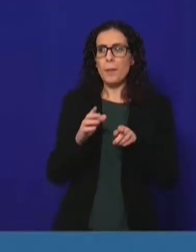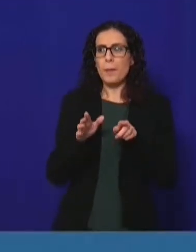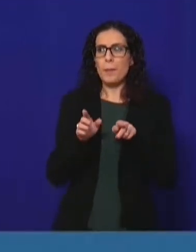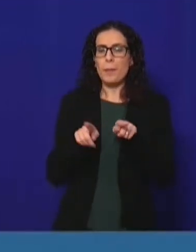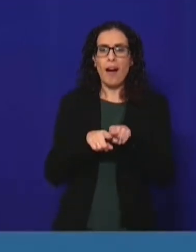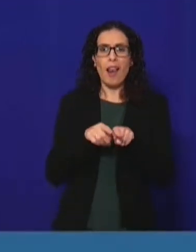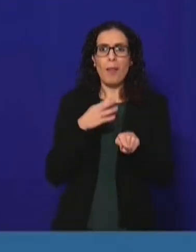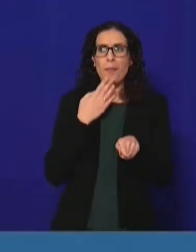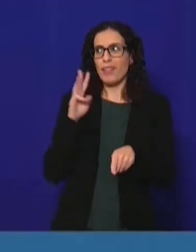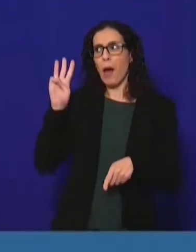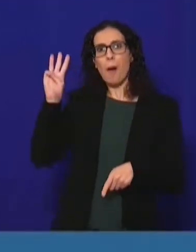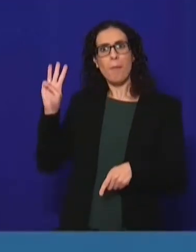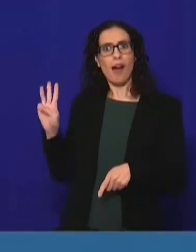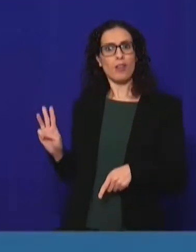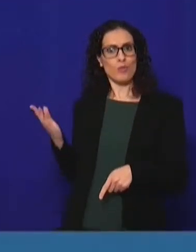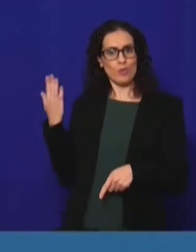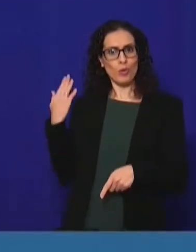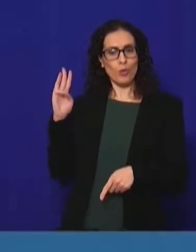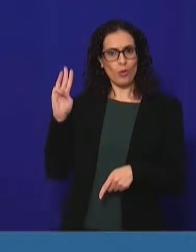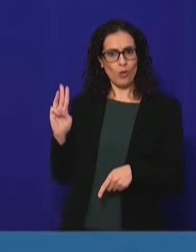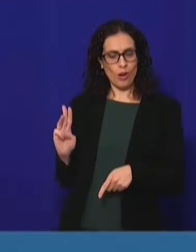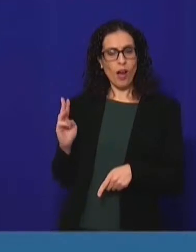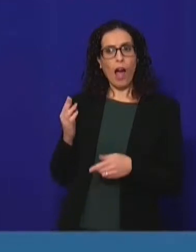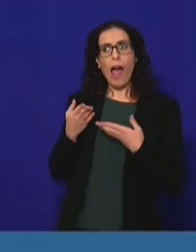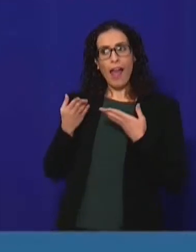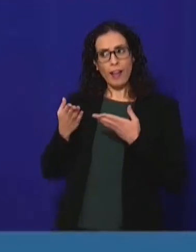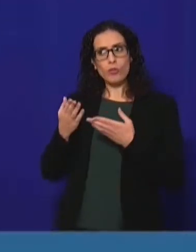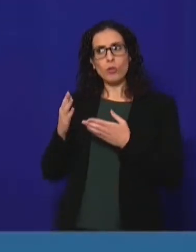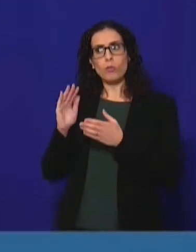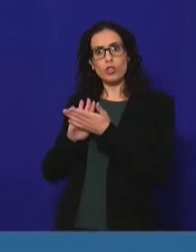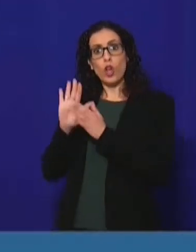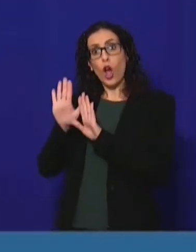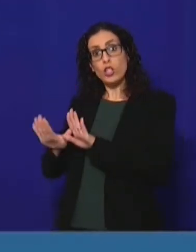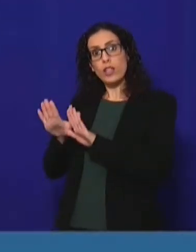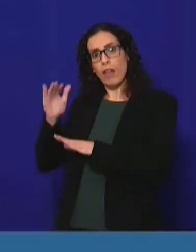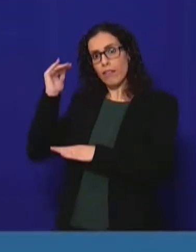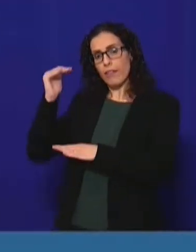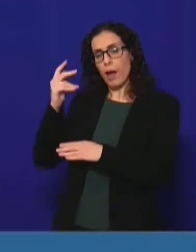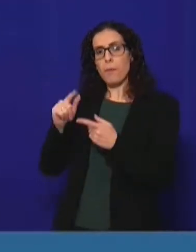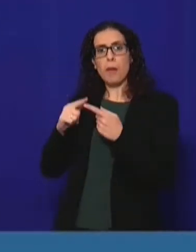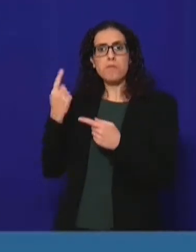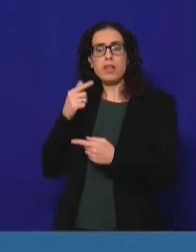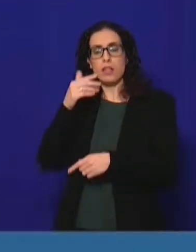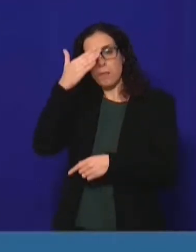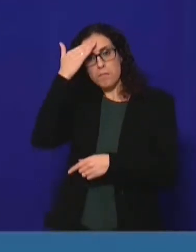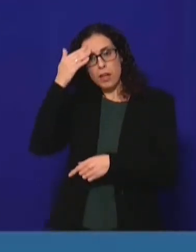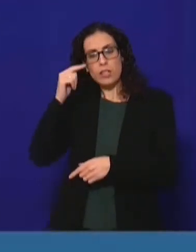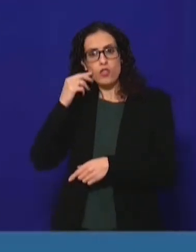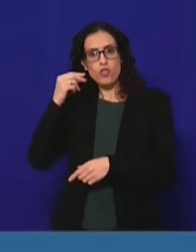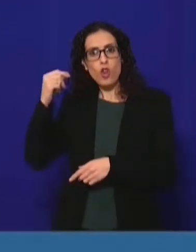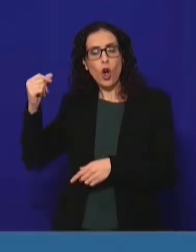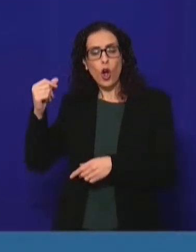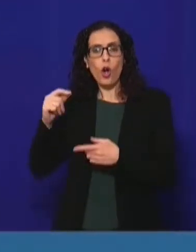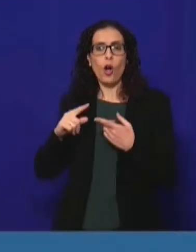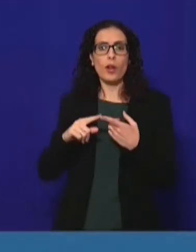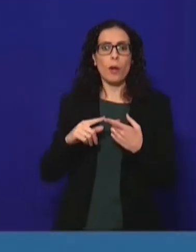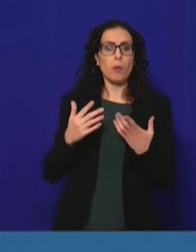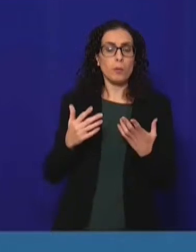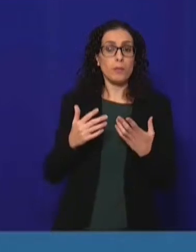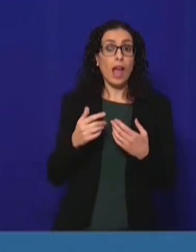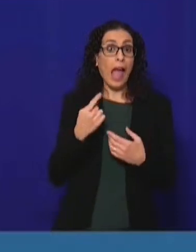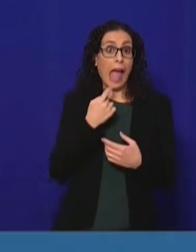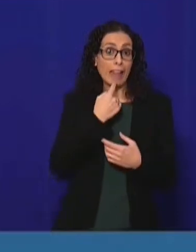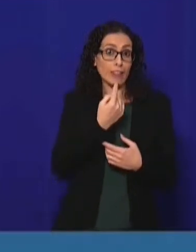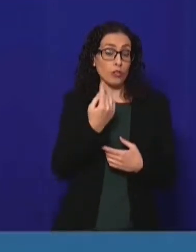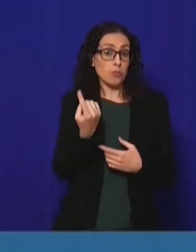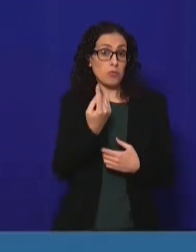f'Marzu li jinkludu nies bid-diabete jew problemi tal-qalb. U bħala frontliners maqdiet bħall-MUT pereżempju tisostnu li anke l-għalliema